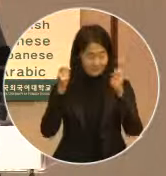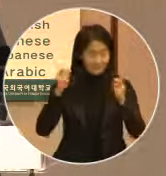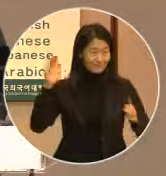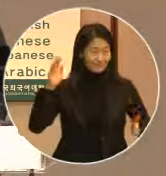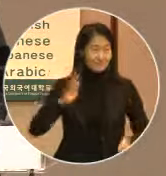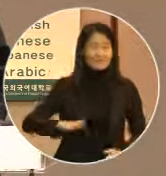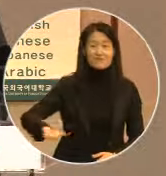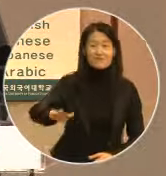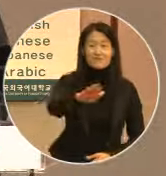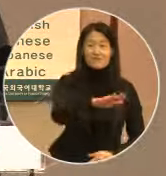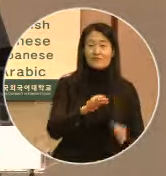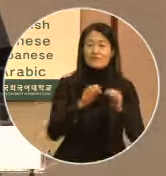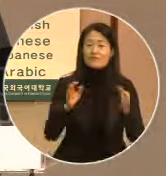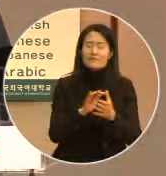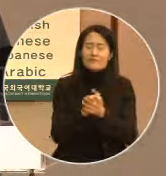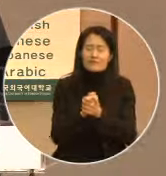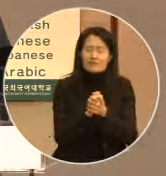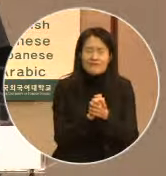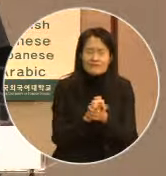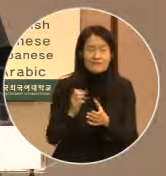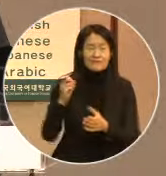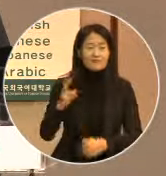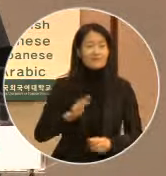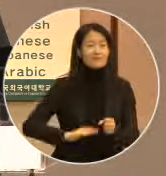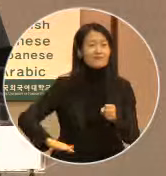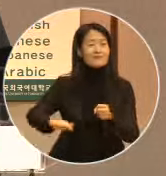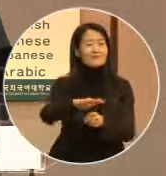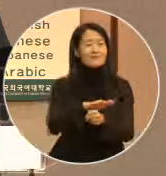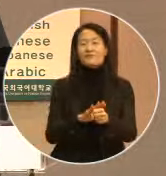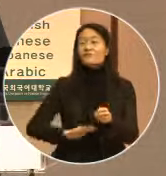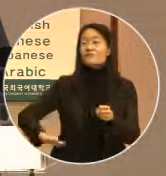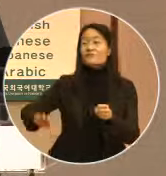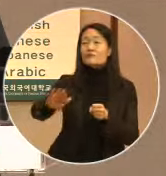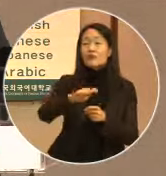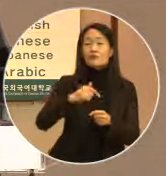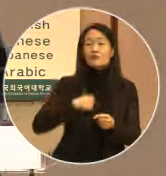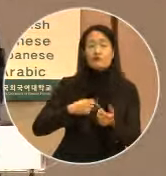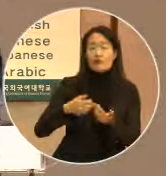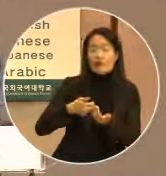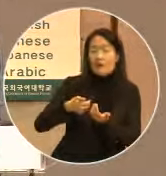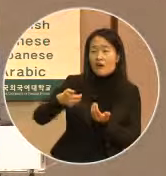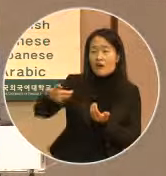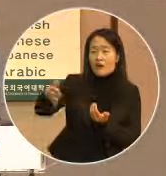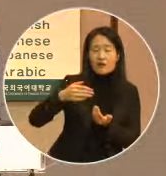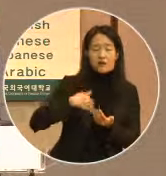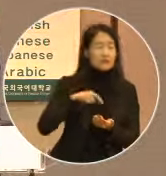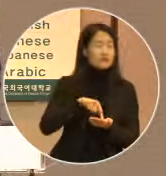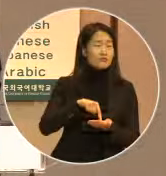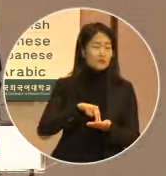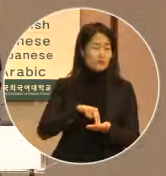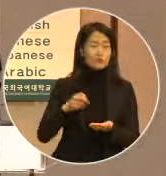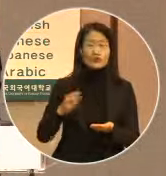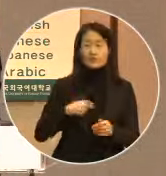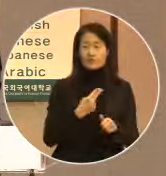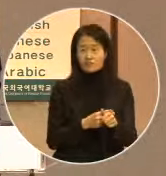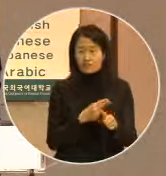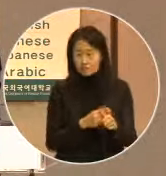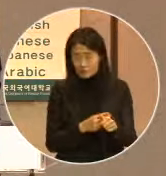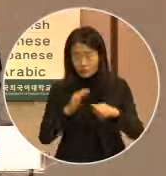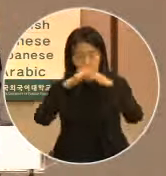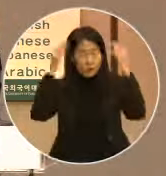여러분, 그동안 정든 그리고 사랑하는 여러분들을 떠나보내야 하는 이 순간 저와 우리